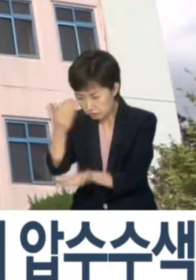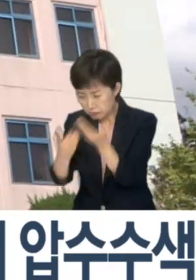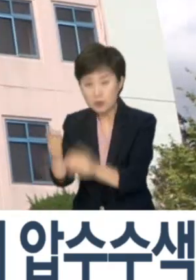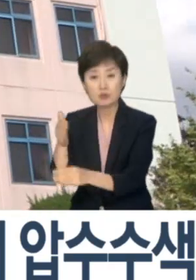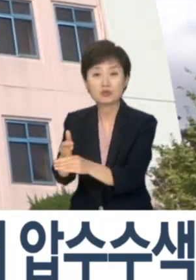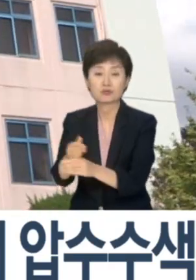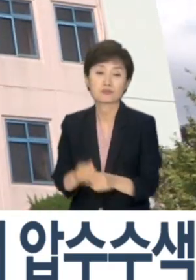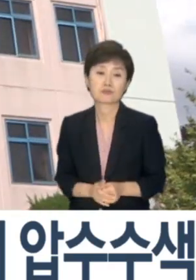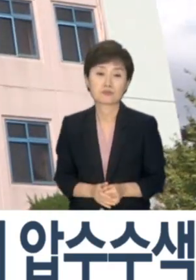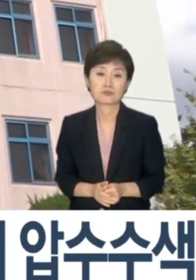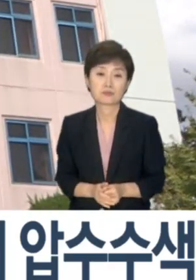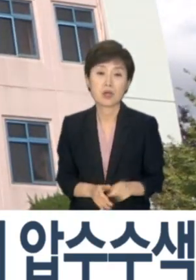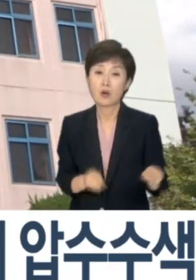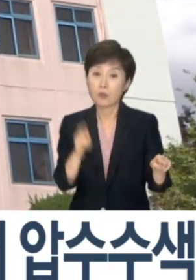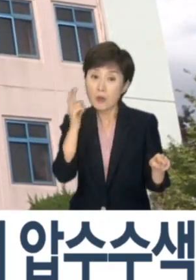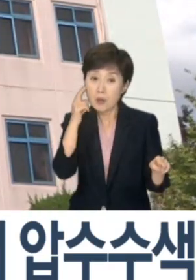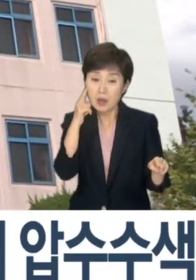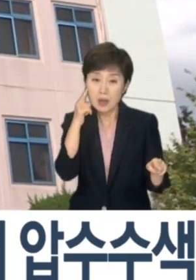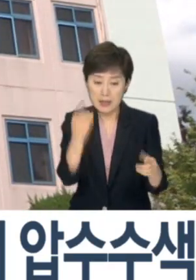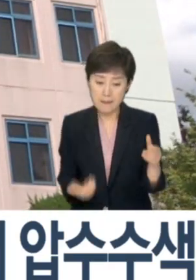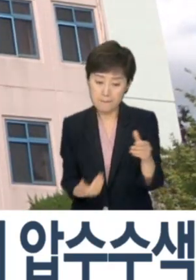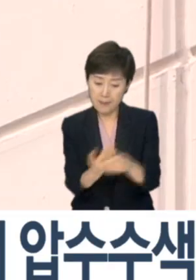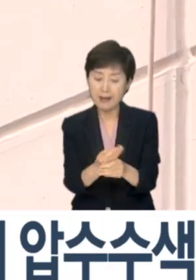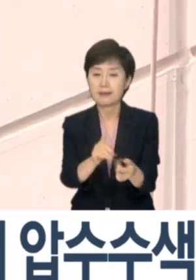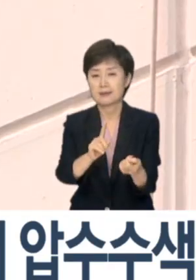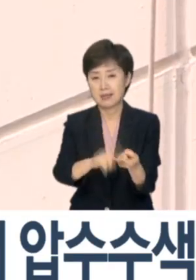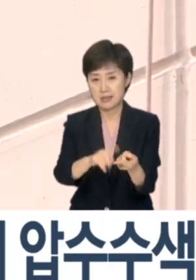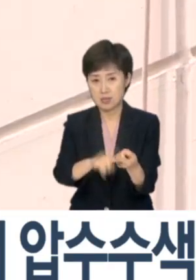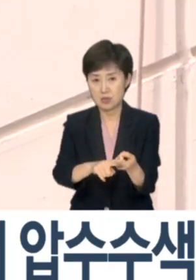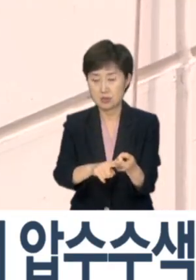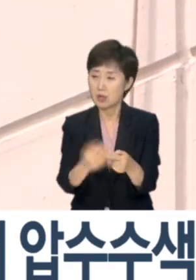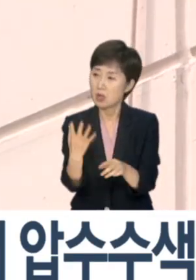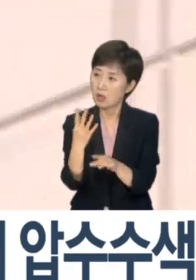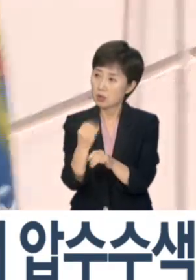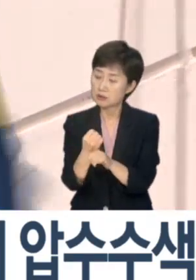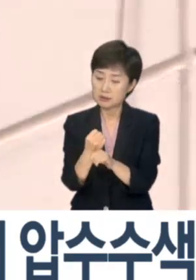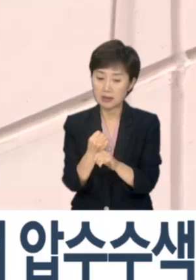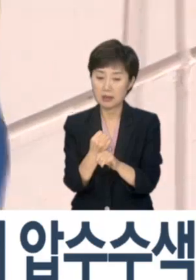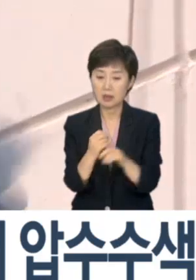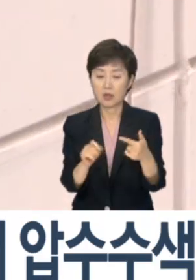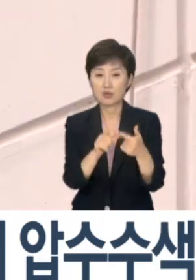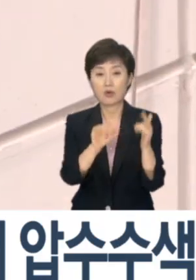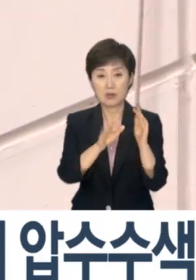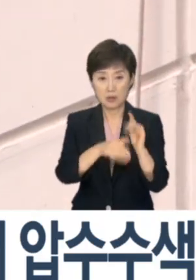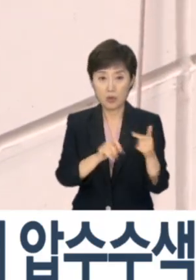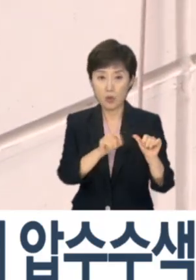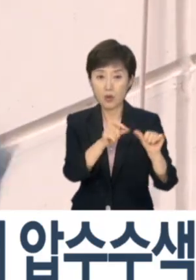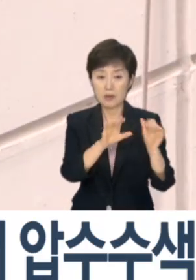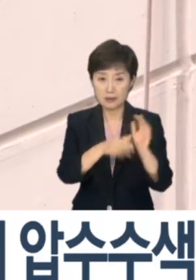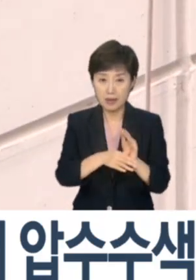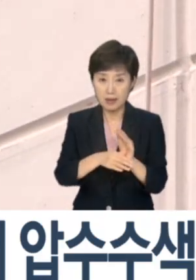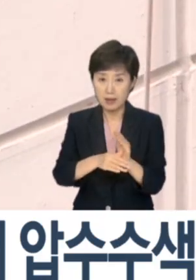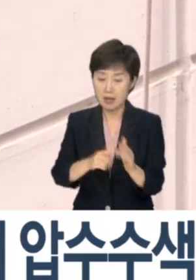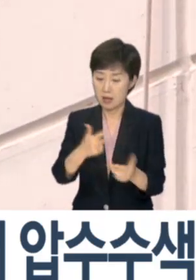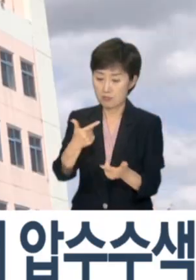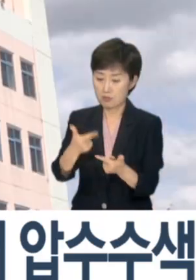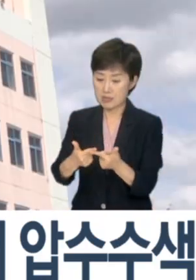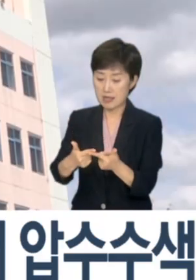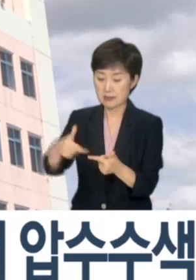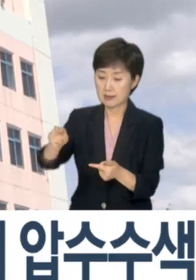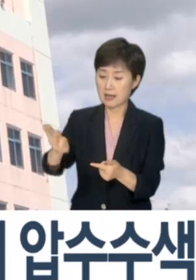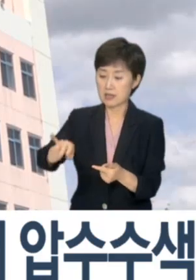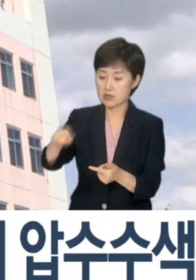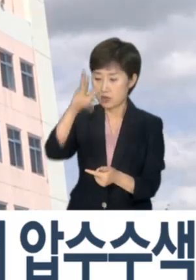밝혔습니다 앞서 공수처는 해당 사건과 관련해 지난 달 오경미 전 부산 강서 경찰서장을 피의자